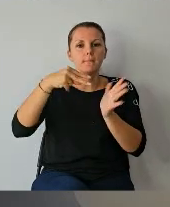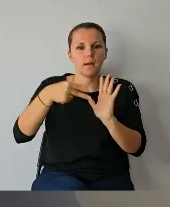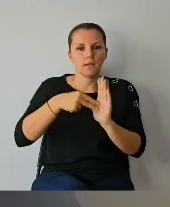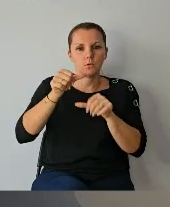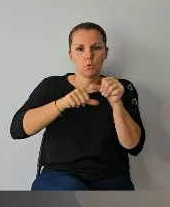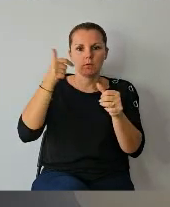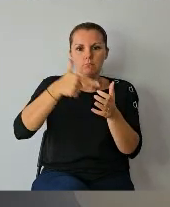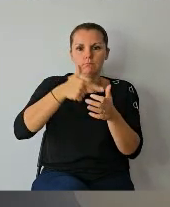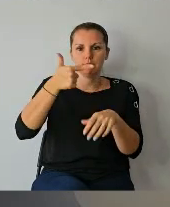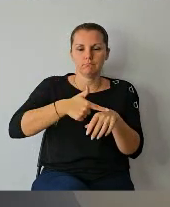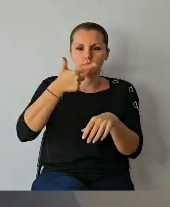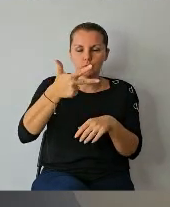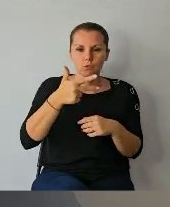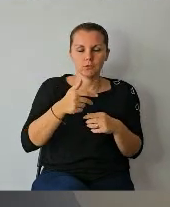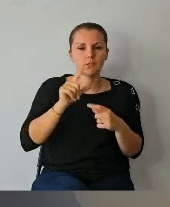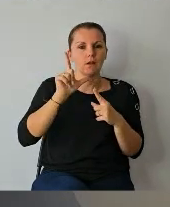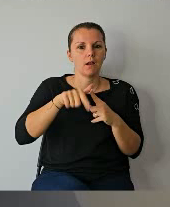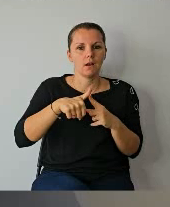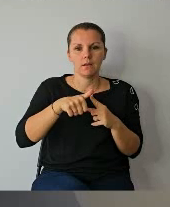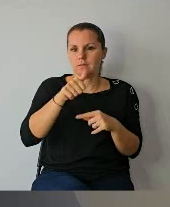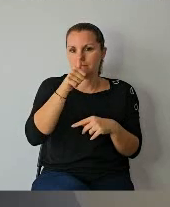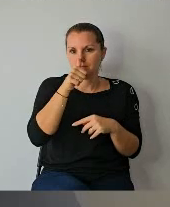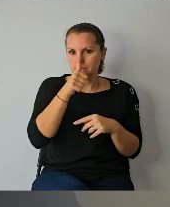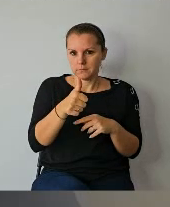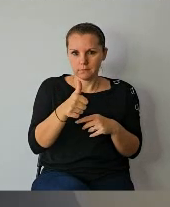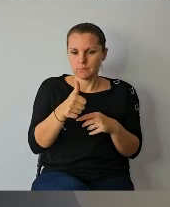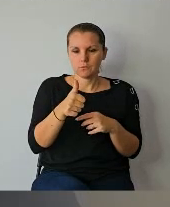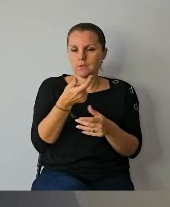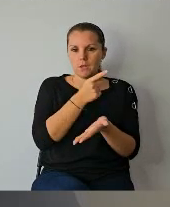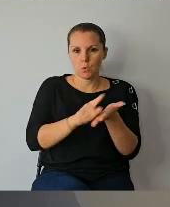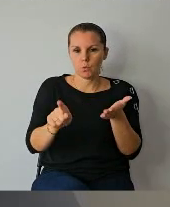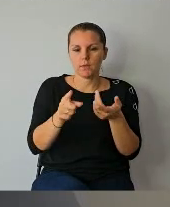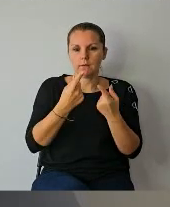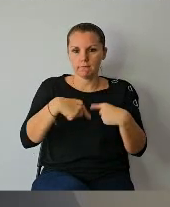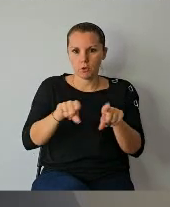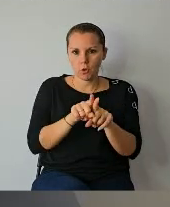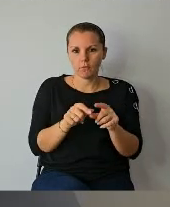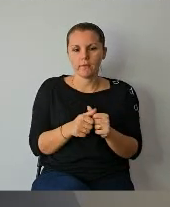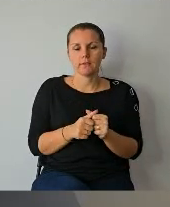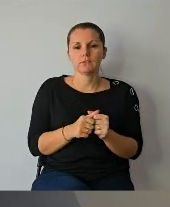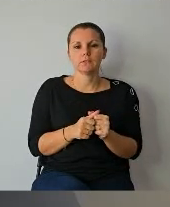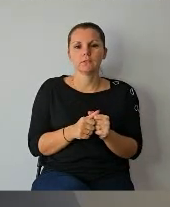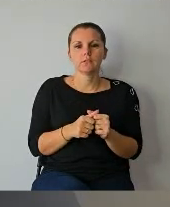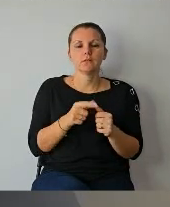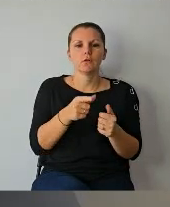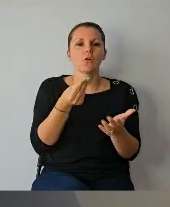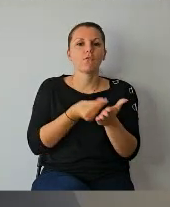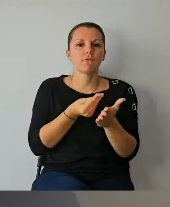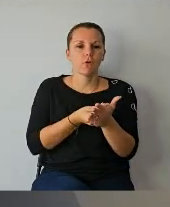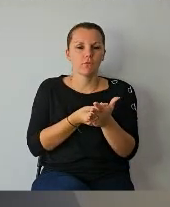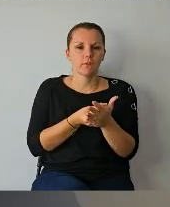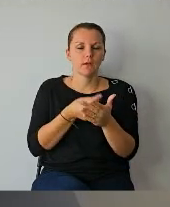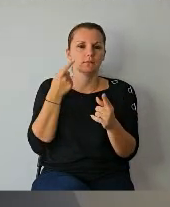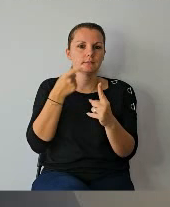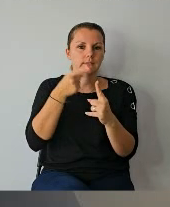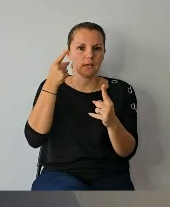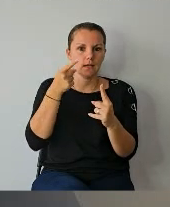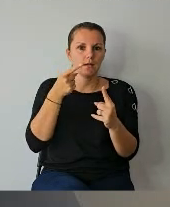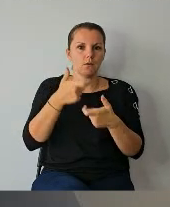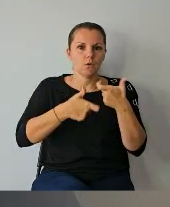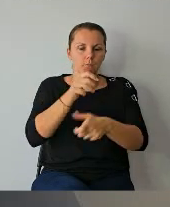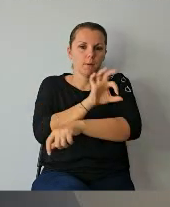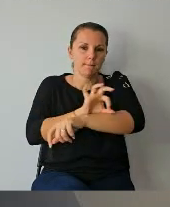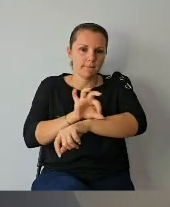roku 2023, jednak na dzień dzisiejszy nie uda się tego zrealizować. Kwota ta jest przeznaczona na